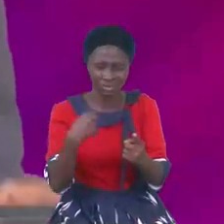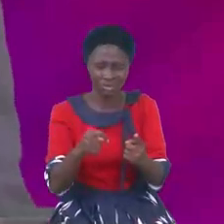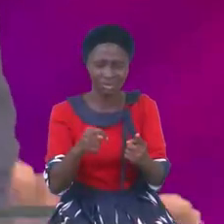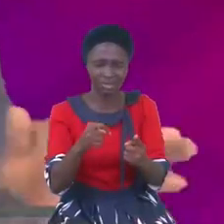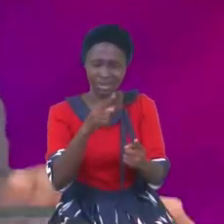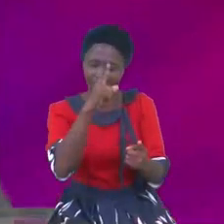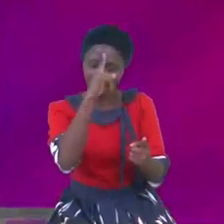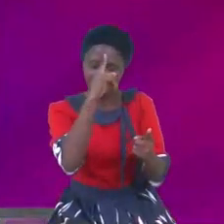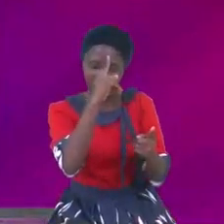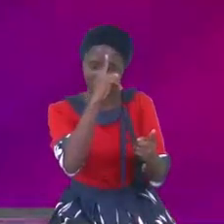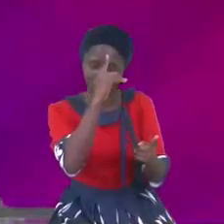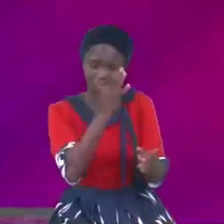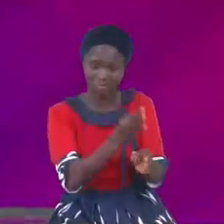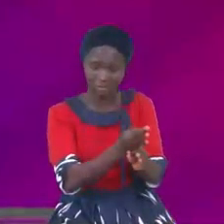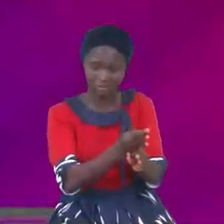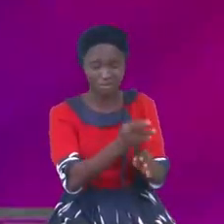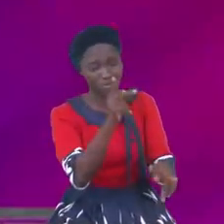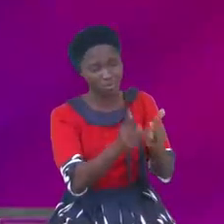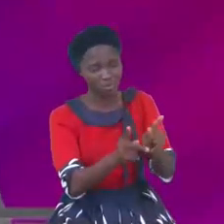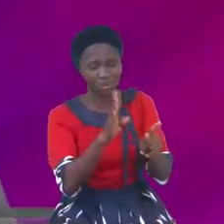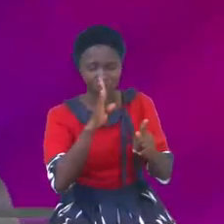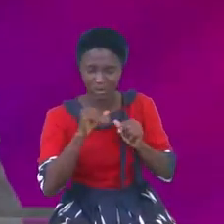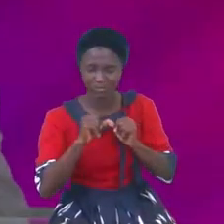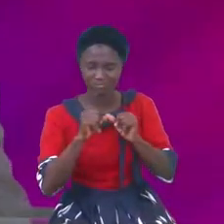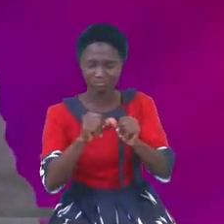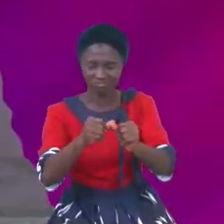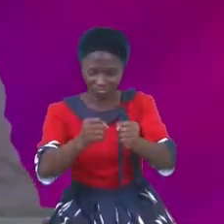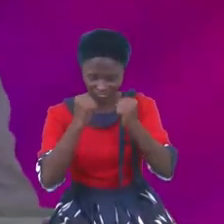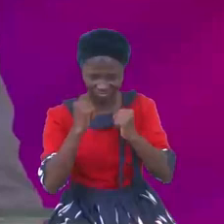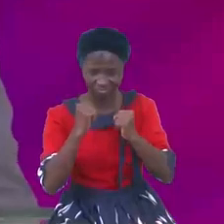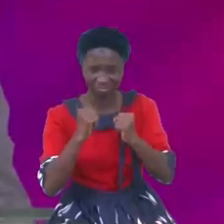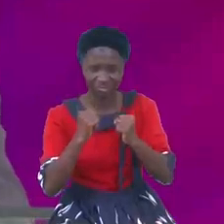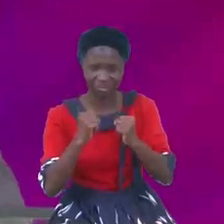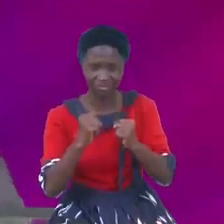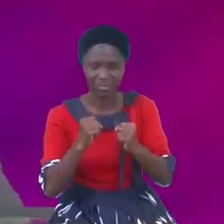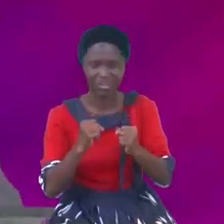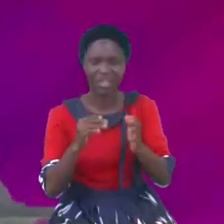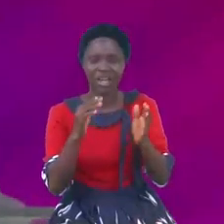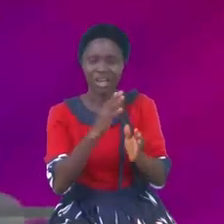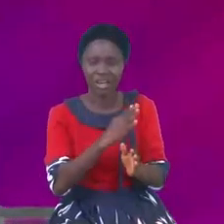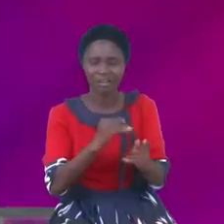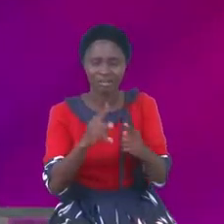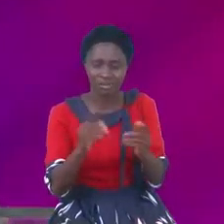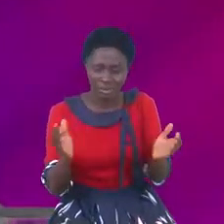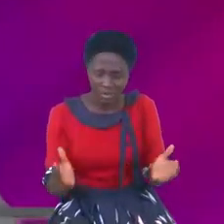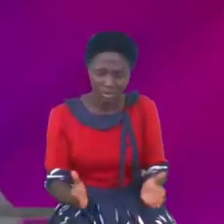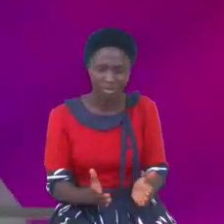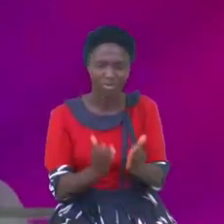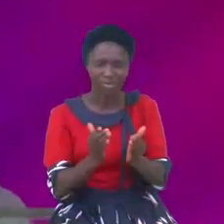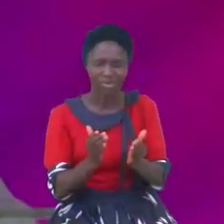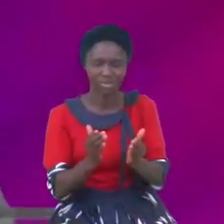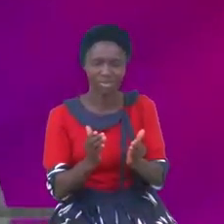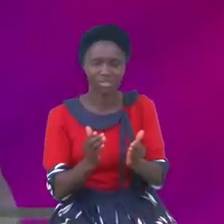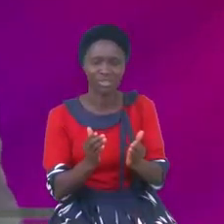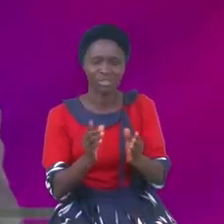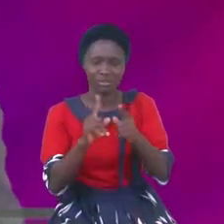soient finalement préservés comme tu es préservé dans la foi, ceux que tu conseilles,